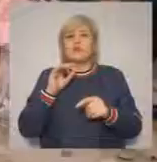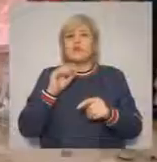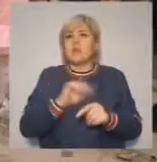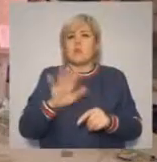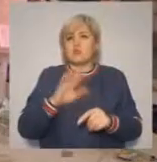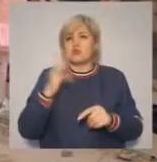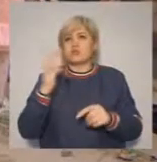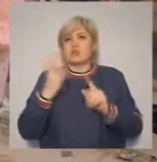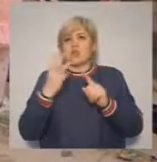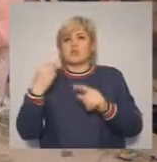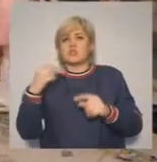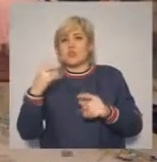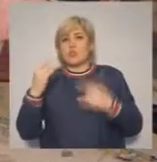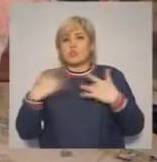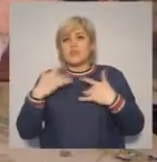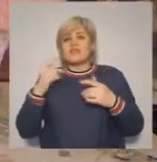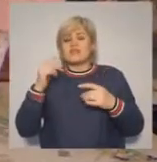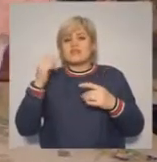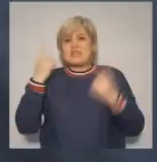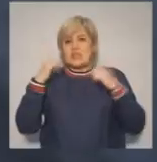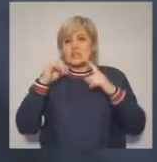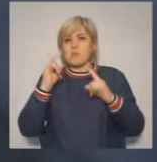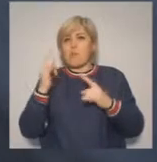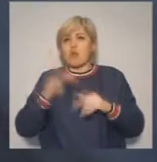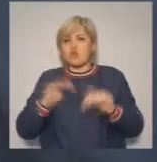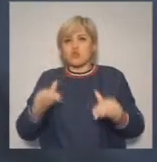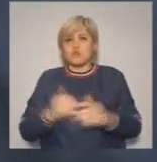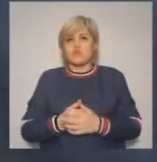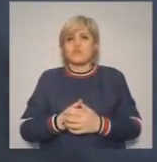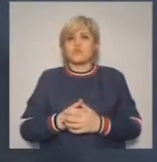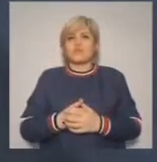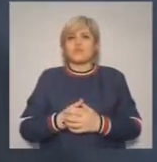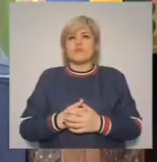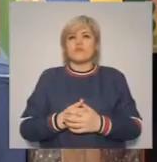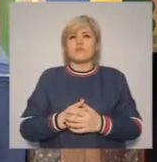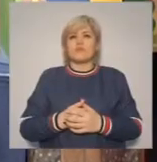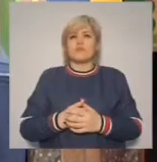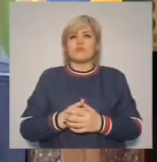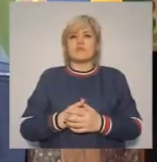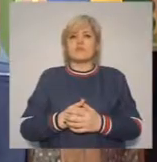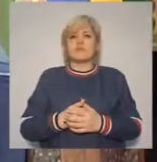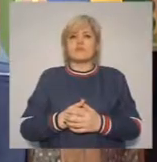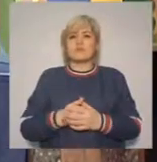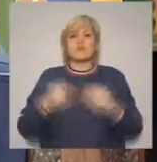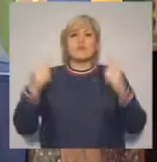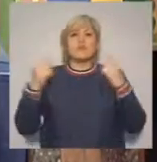экране. Главное, чтобы они не пропустили третий звонок на спектакль «Сказки малышки».